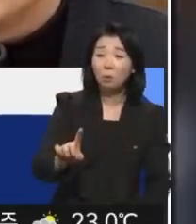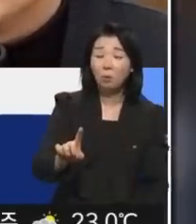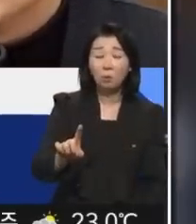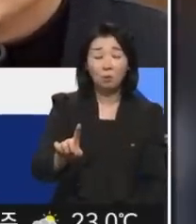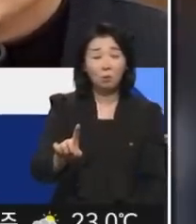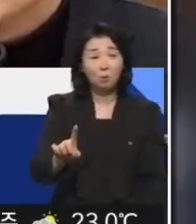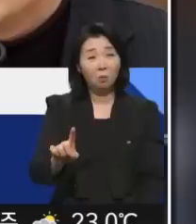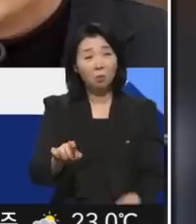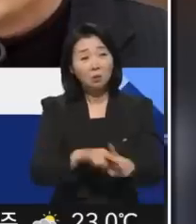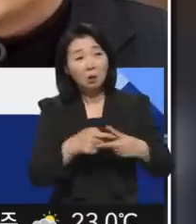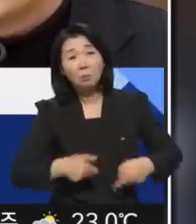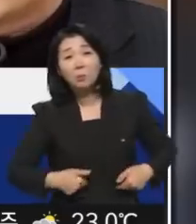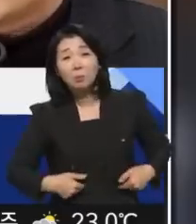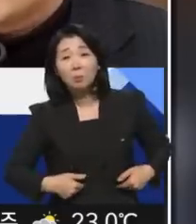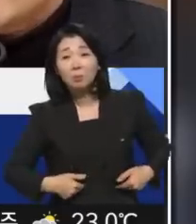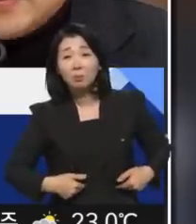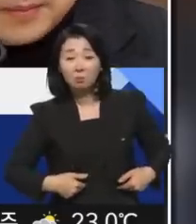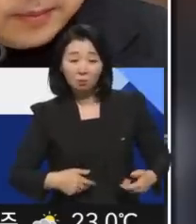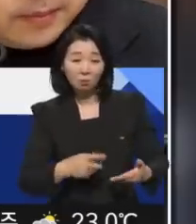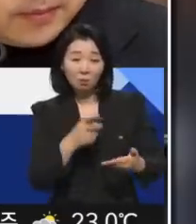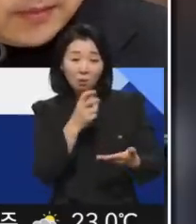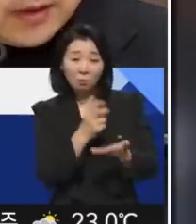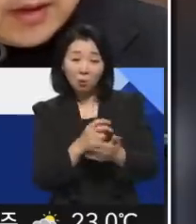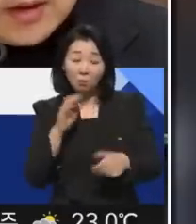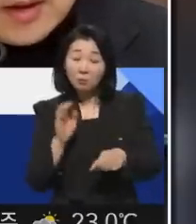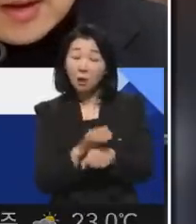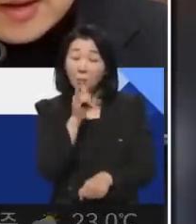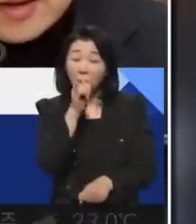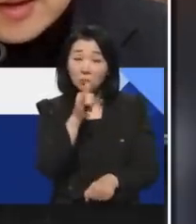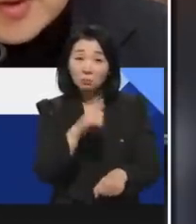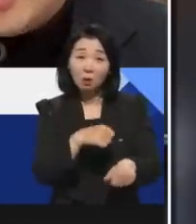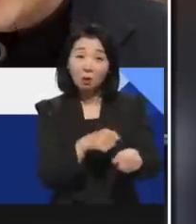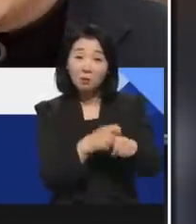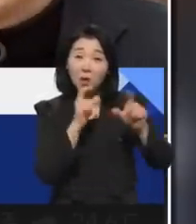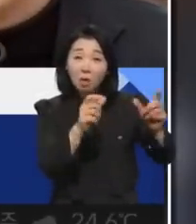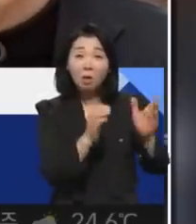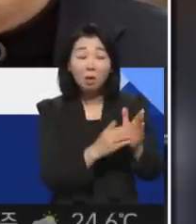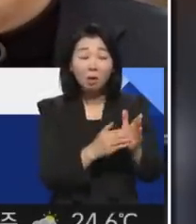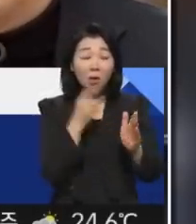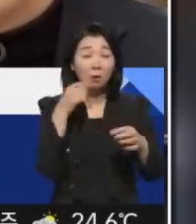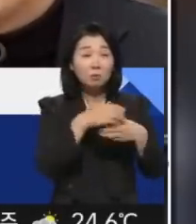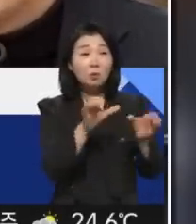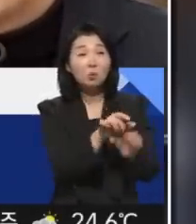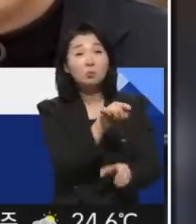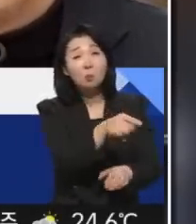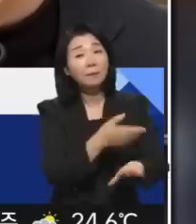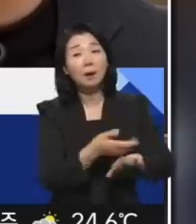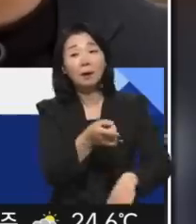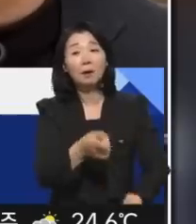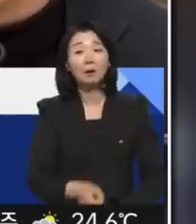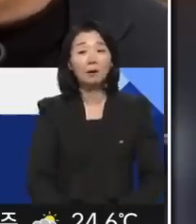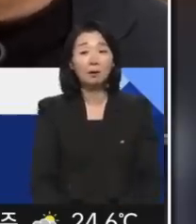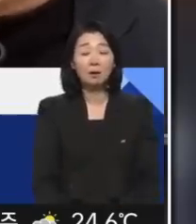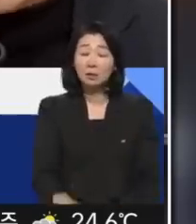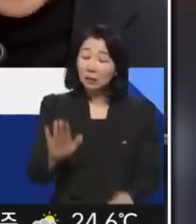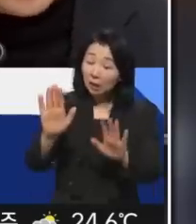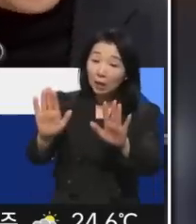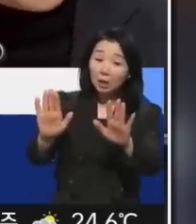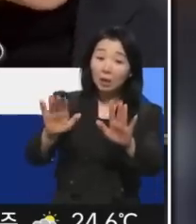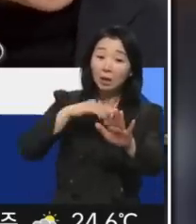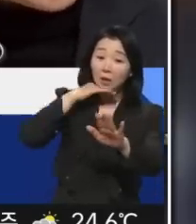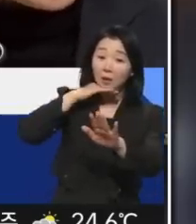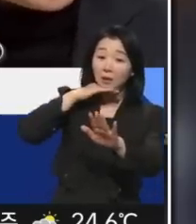거고요. 지도부의 범법이 있으면 그 처벌하겠다는 것과 노조를 해체하다는 것은 질적으로 다른 얘기입니다. 그 잠시만요. 거죠.